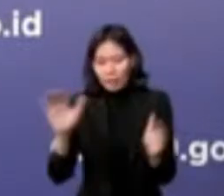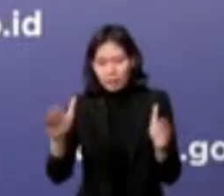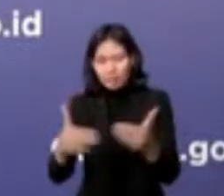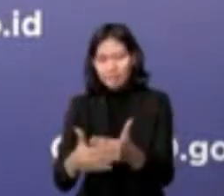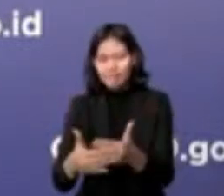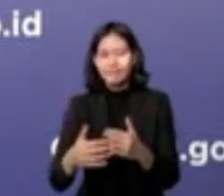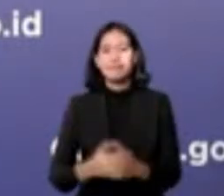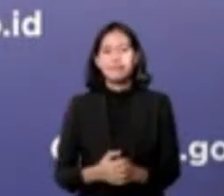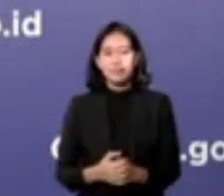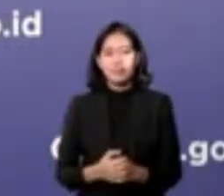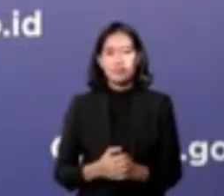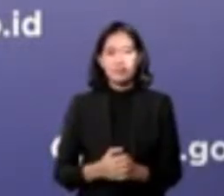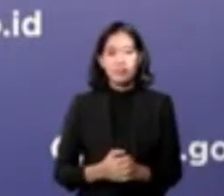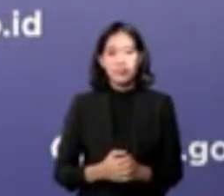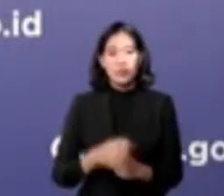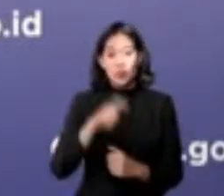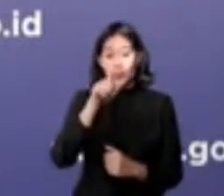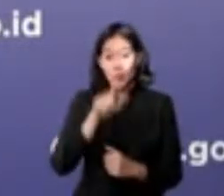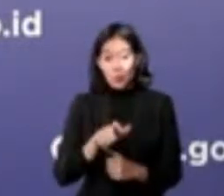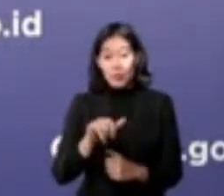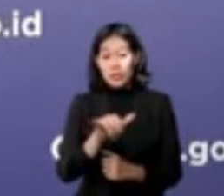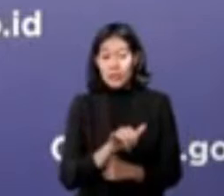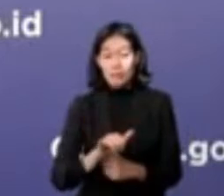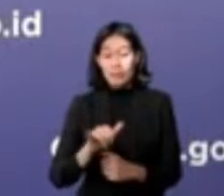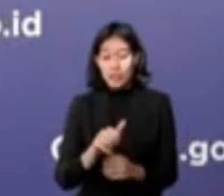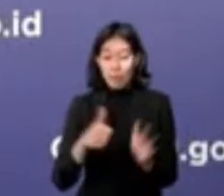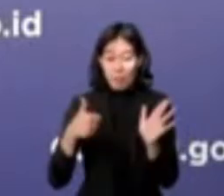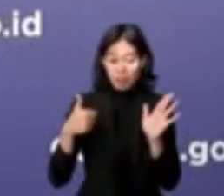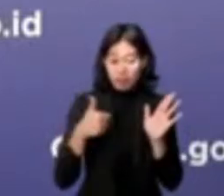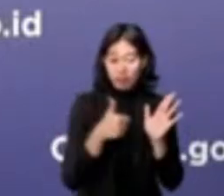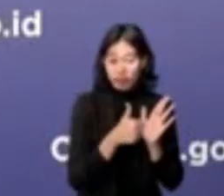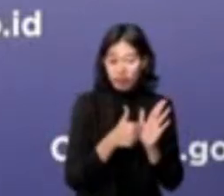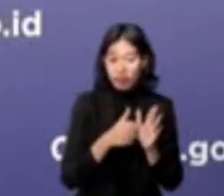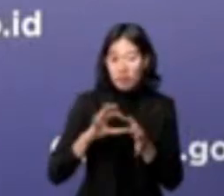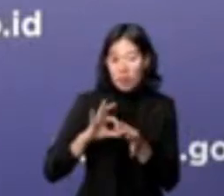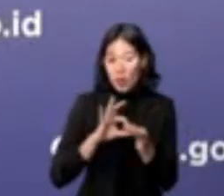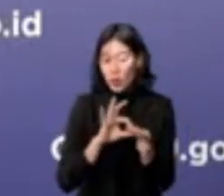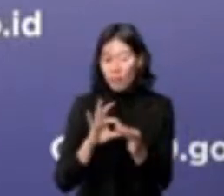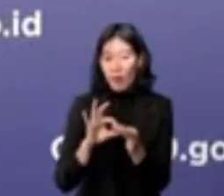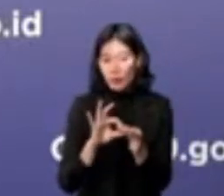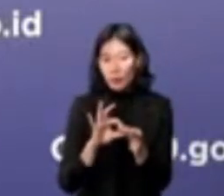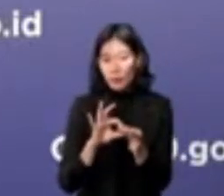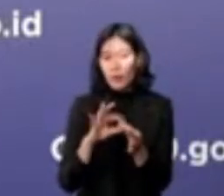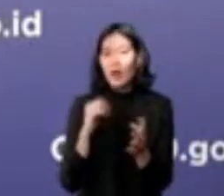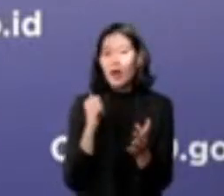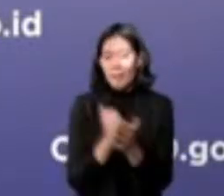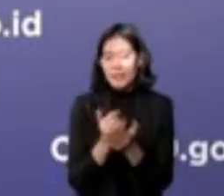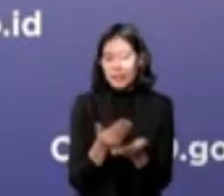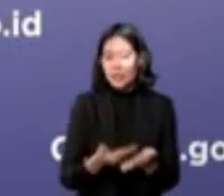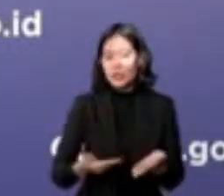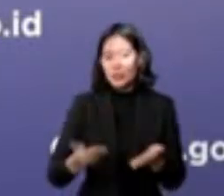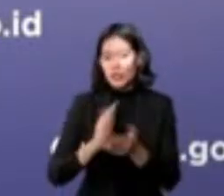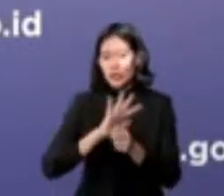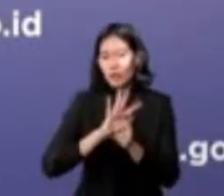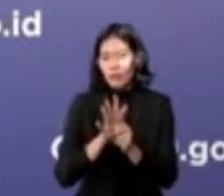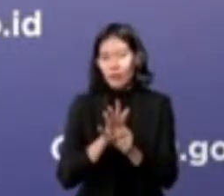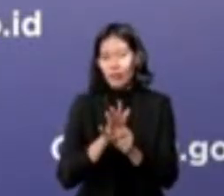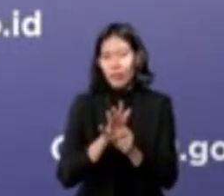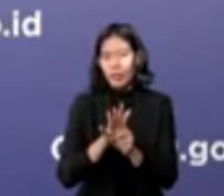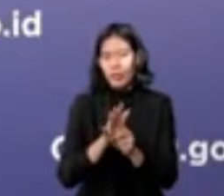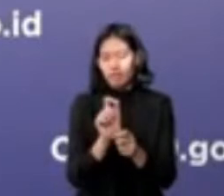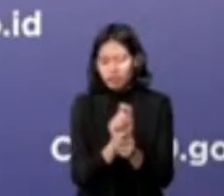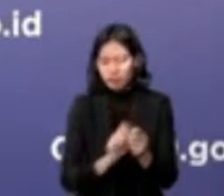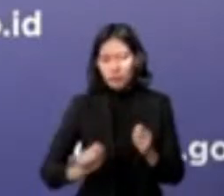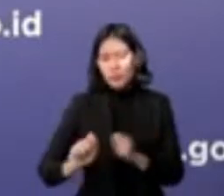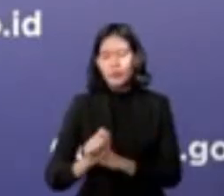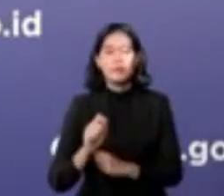lain. Dan bagi yang mereka melakukannya bersamaan dan bergotong royong, mereka semua bisa mengubah situasi pandemi